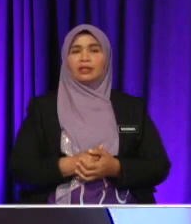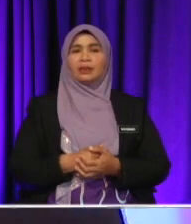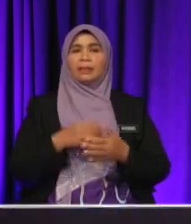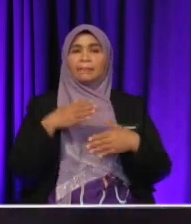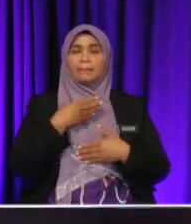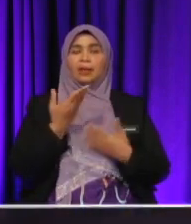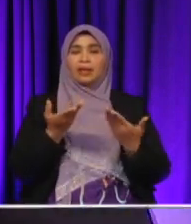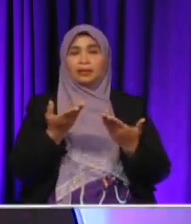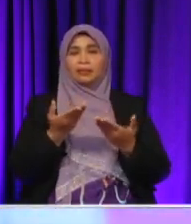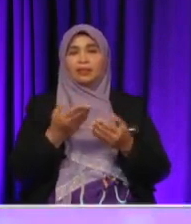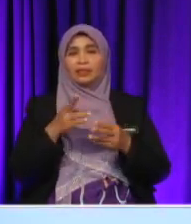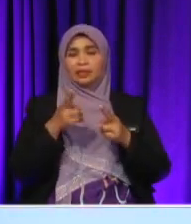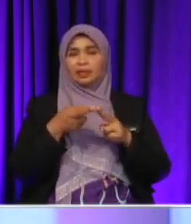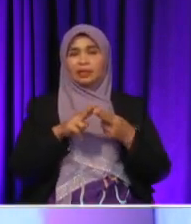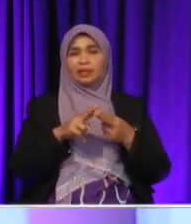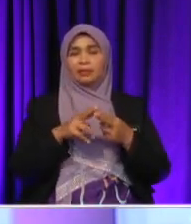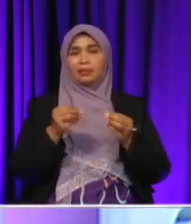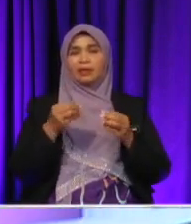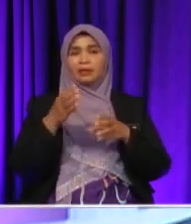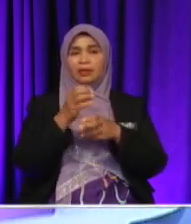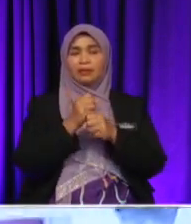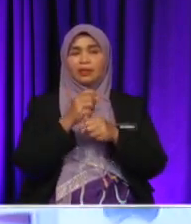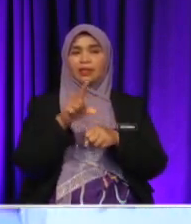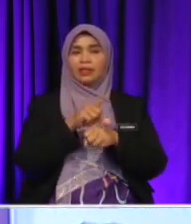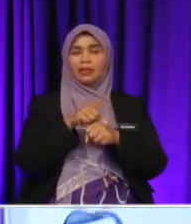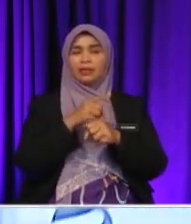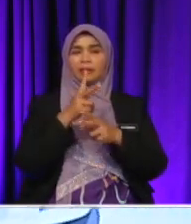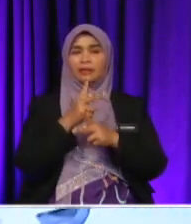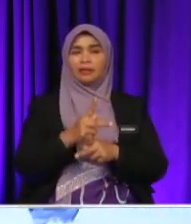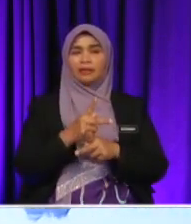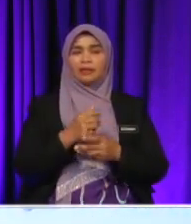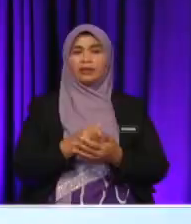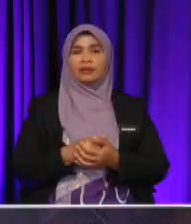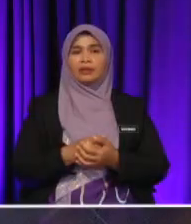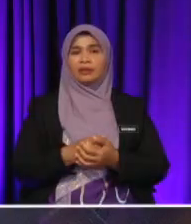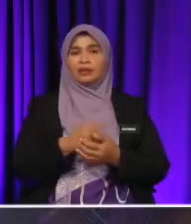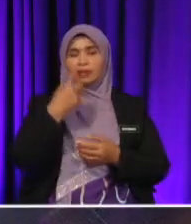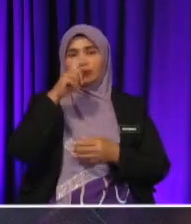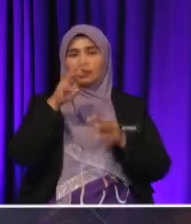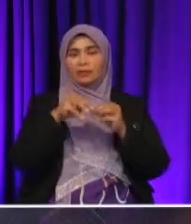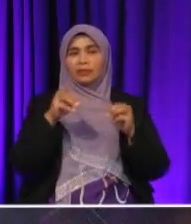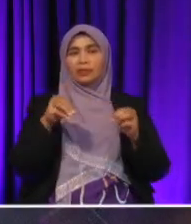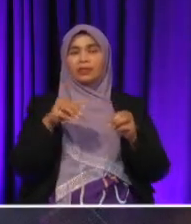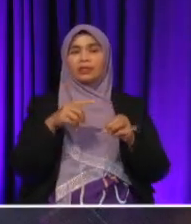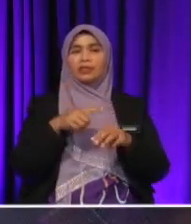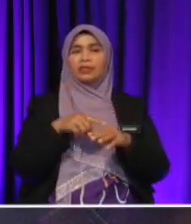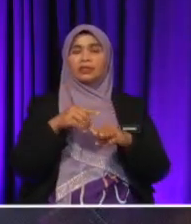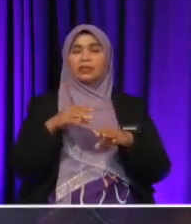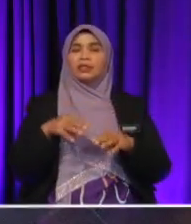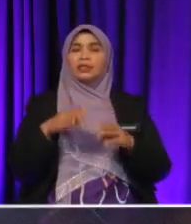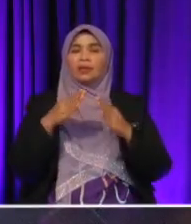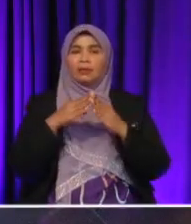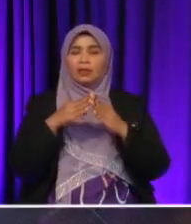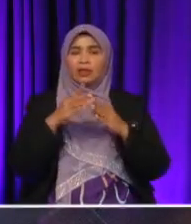bagaimana rekan-rekan kita dapatkan latihan pengukuhan di rumah oke untuk murid-murid untuk melakukan lebih